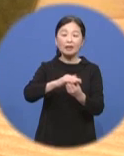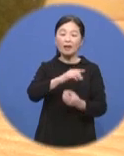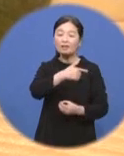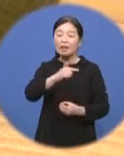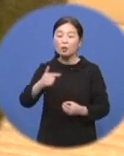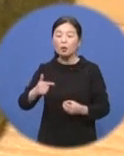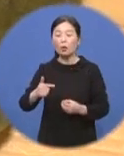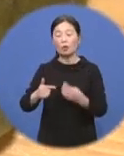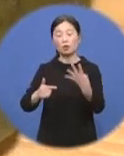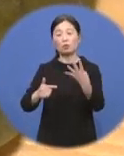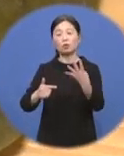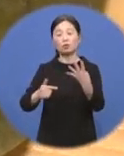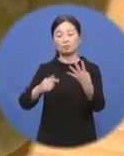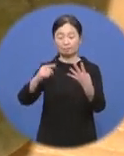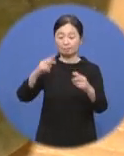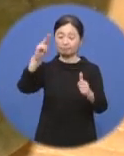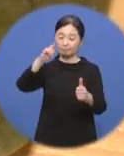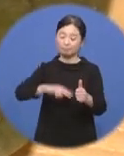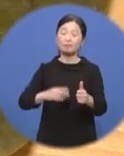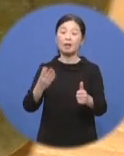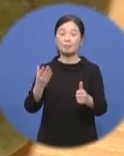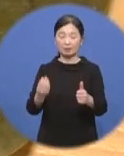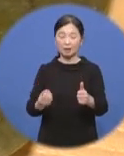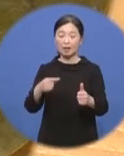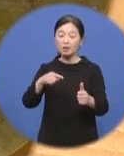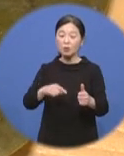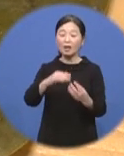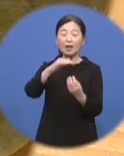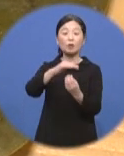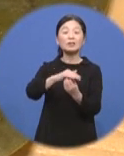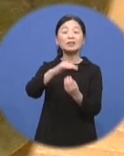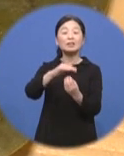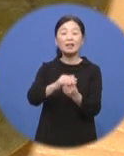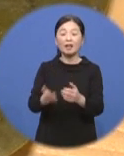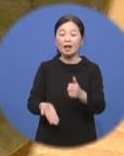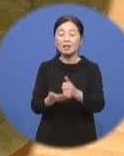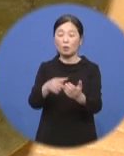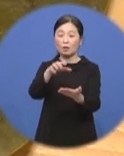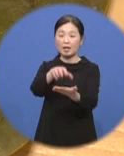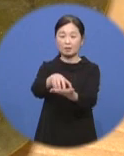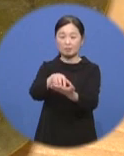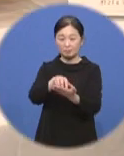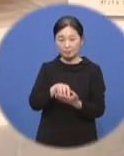されこのうちシイタケが奨励賞を受賞しました。